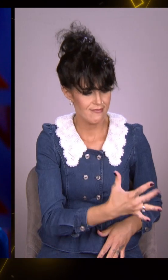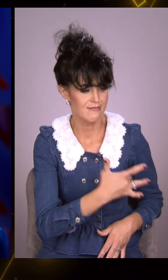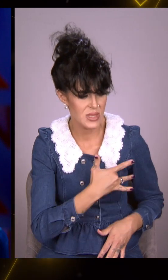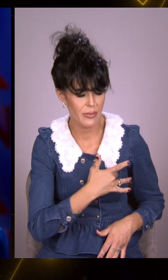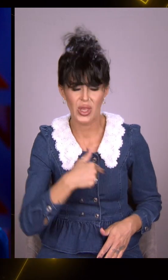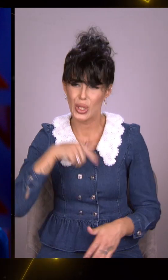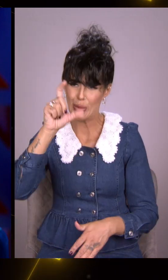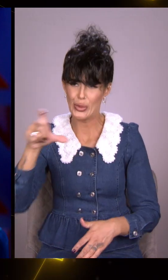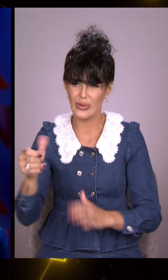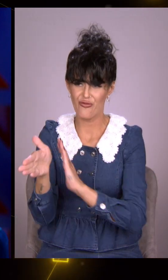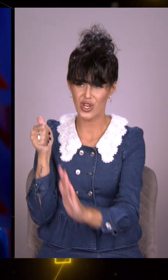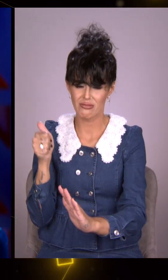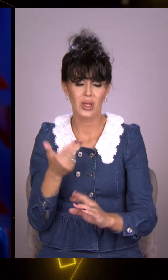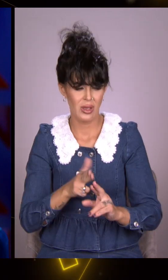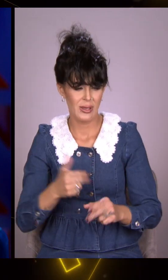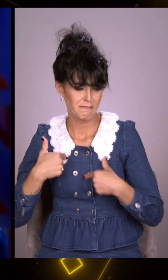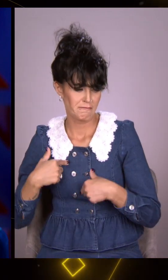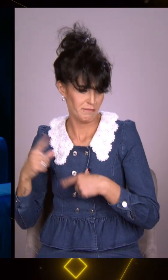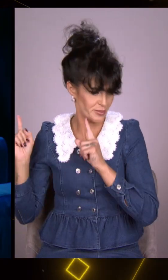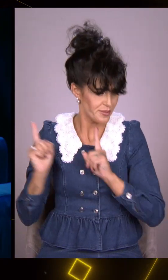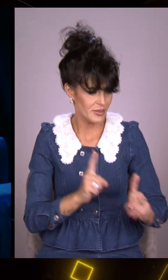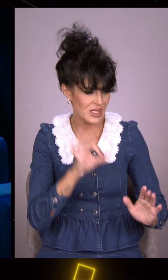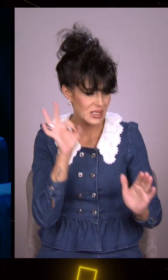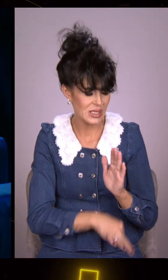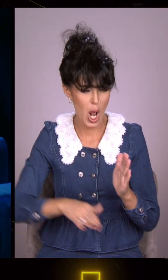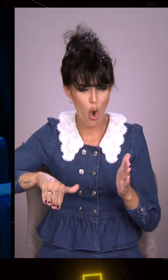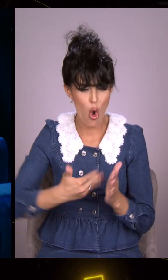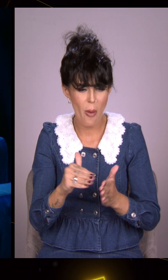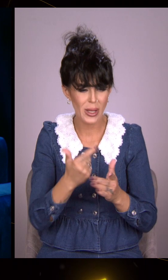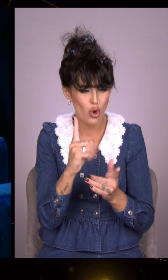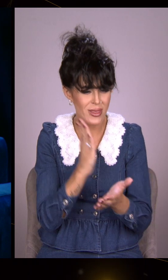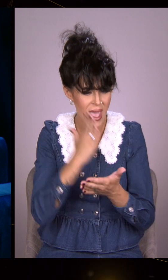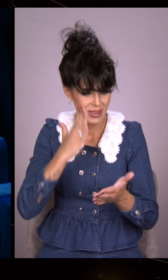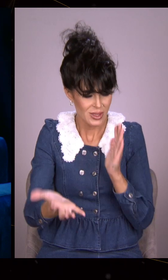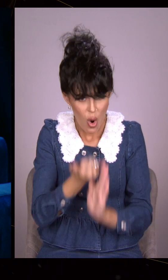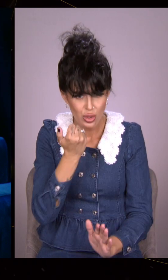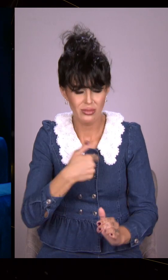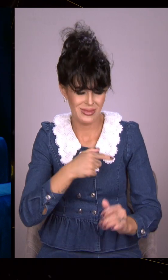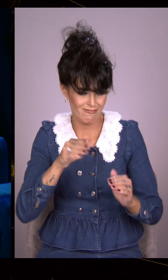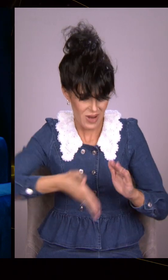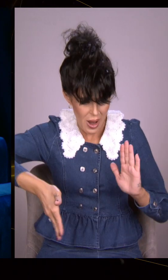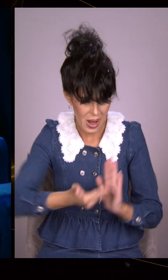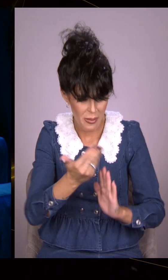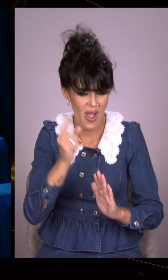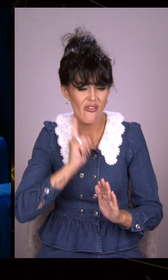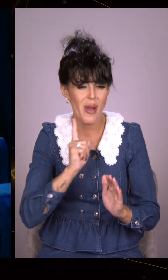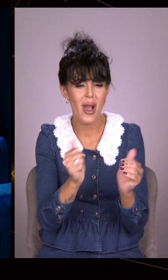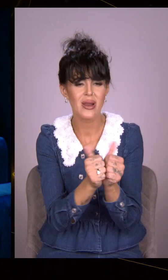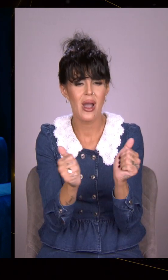людей, і ми знайшли десь обломок лопати, і ми вирішили похоронити їх в цьому